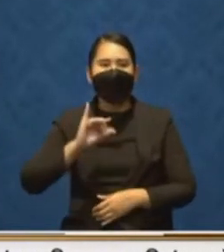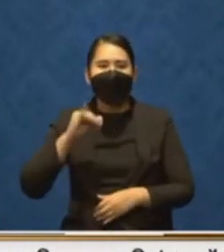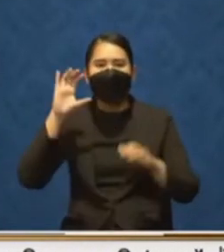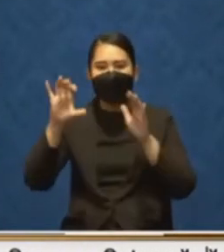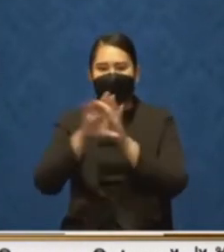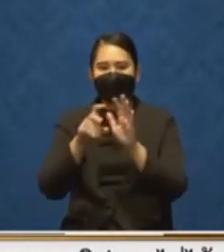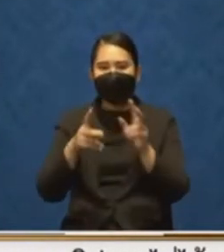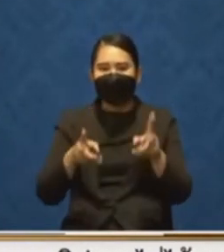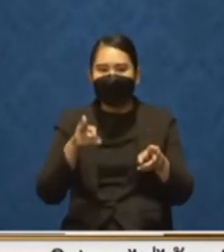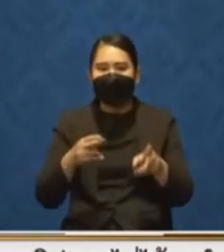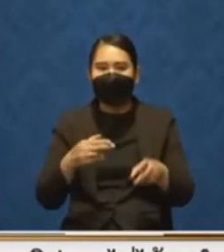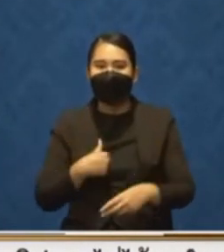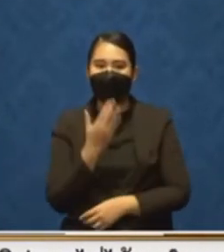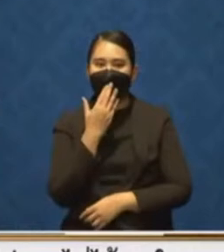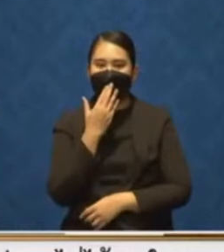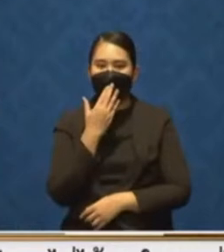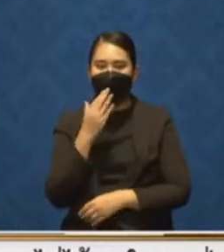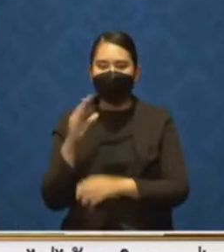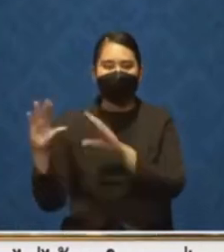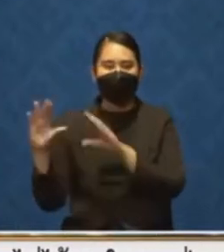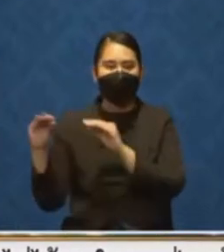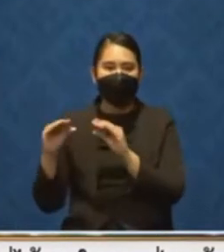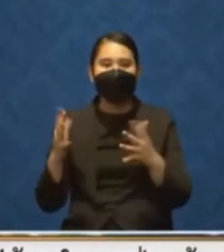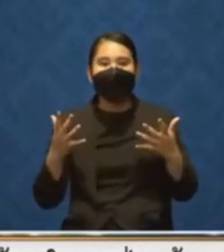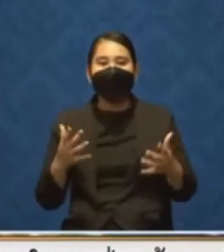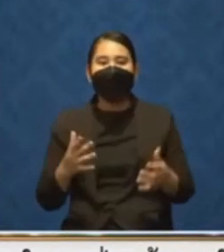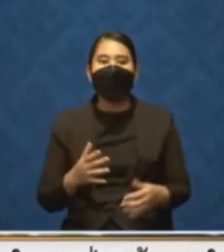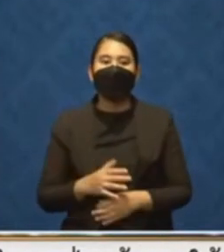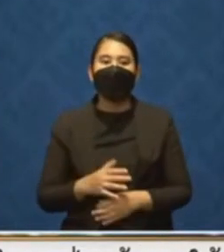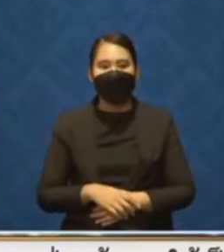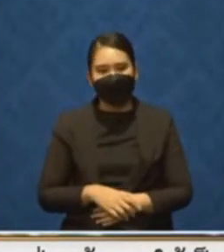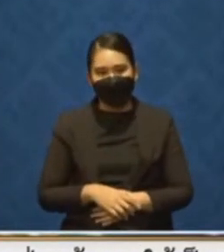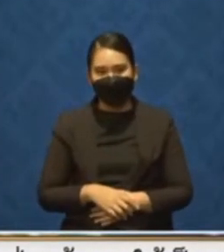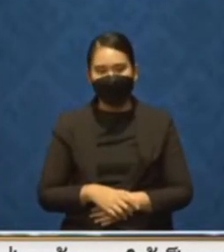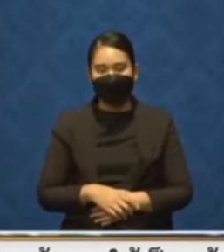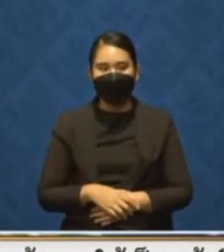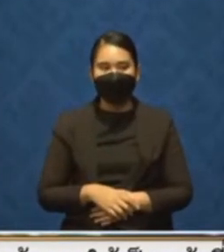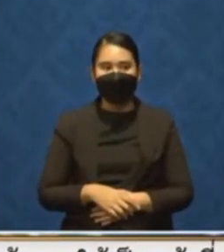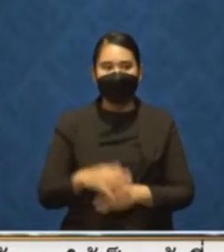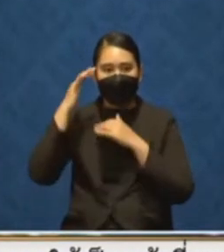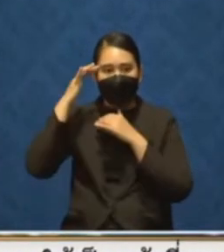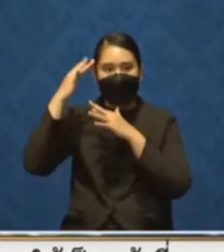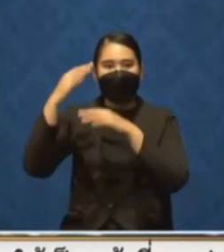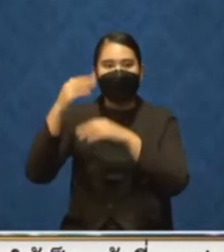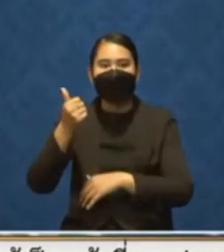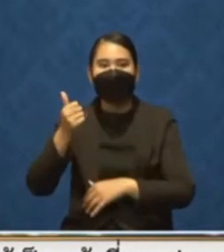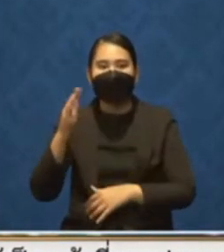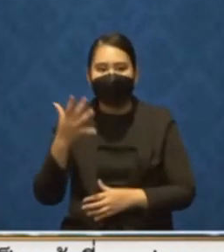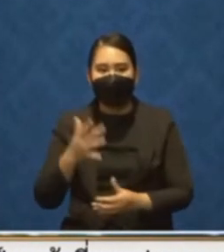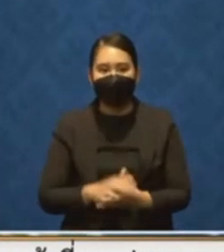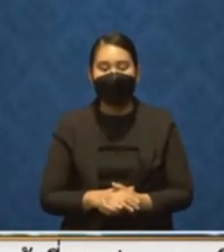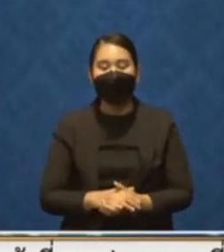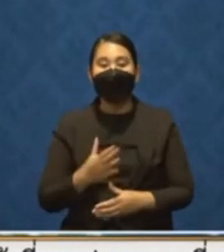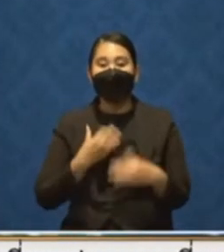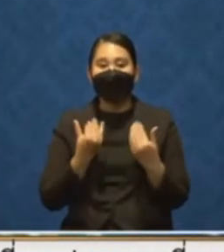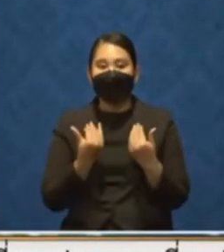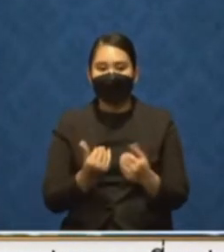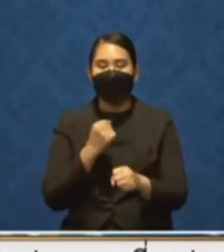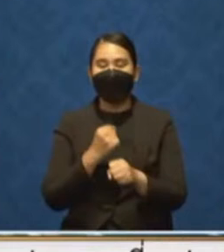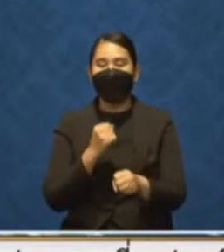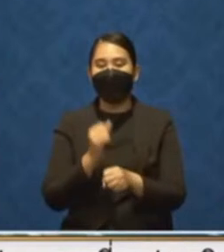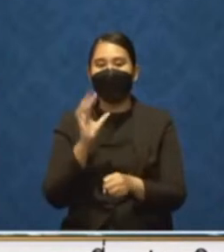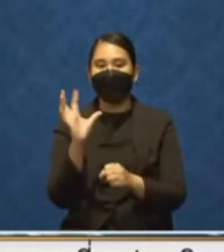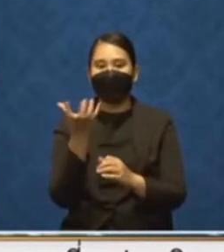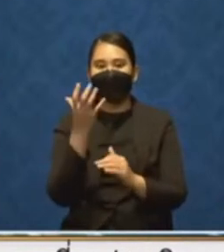ผมไม่มีใครคุยกับผมเลยคนลูกกันหมดอ้ะเจตนาไม่บริสุทธิ์ดูหนังวันนี้เราก็ไปขับด้วยรางวัลรับของโลกไป